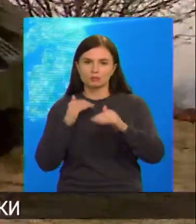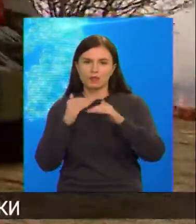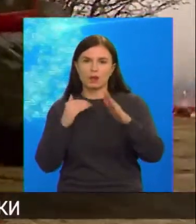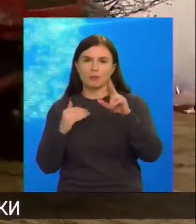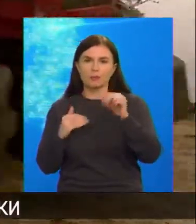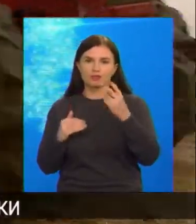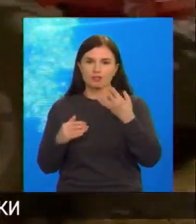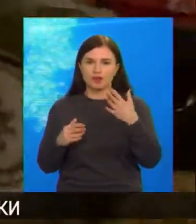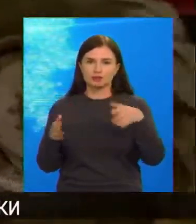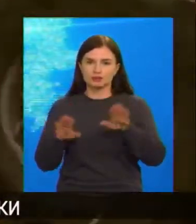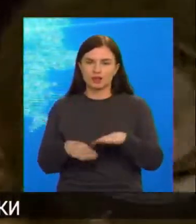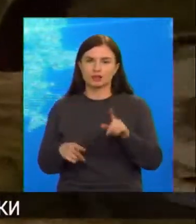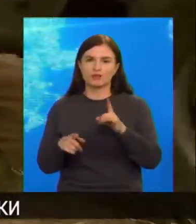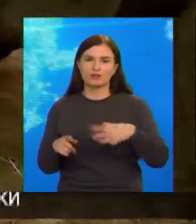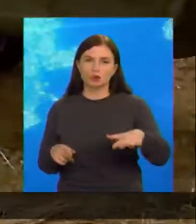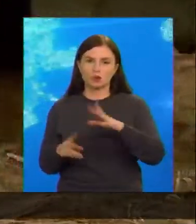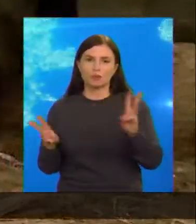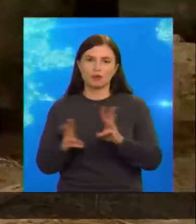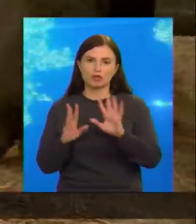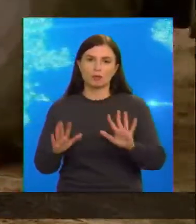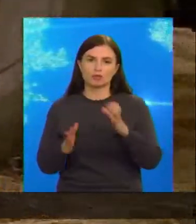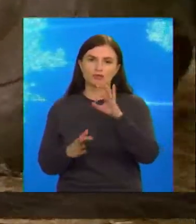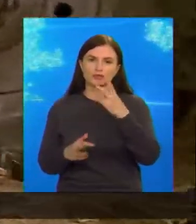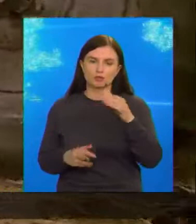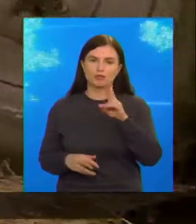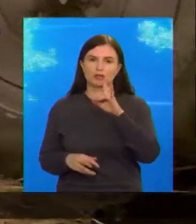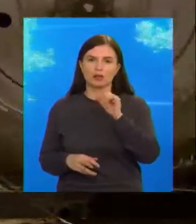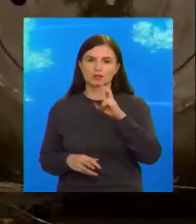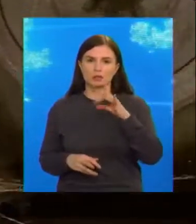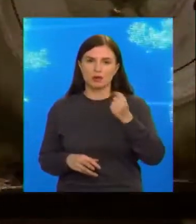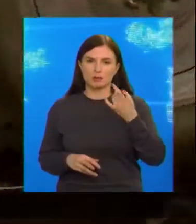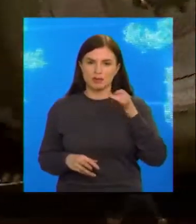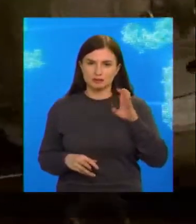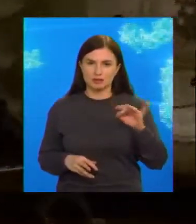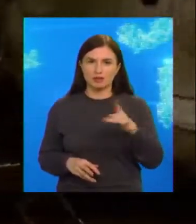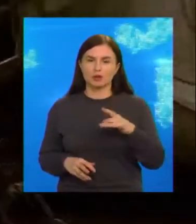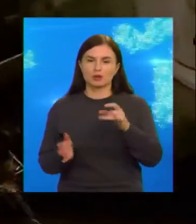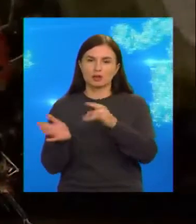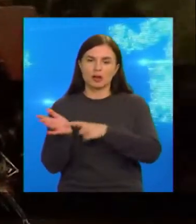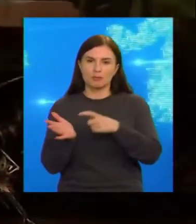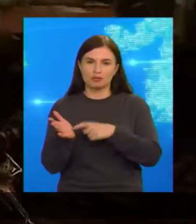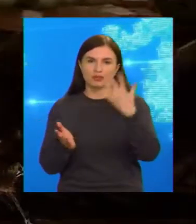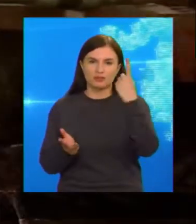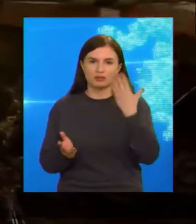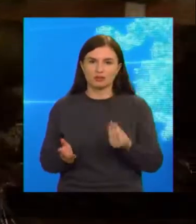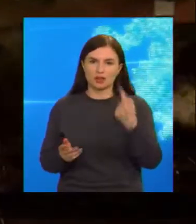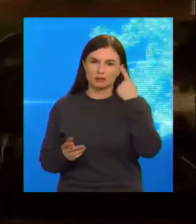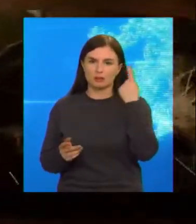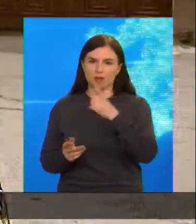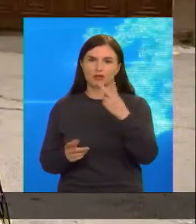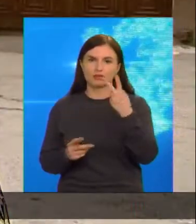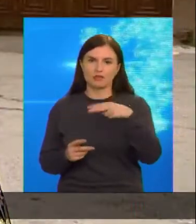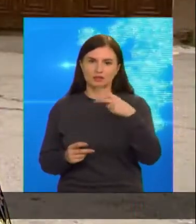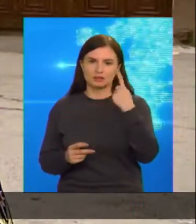остатки. Чаще всего в регионе пожары происходят в Сосновском, Красноармейском районах и в Копейске. В день на пульт МЧС поступает до 20